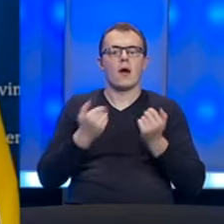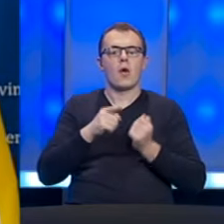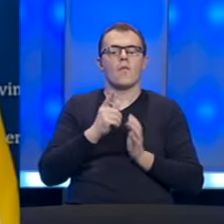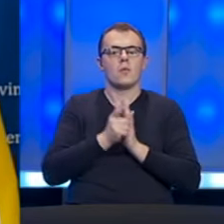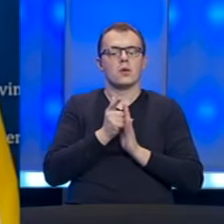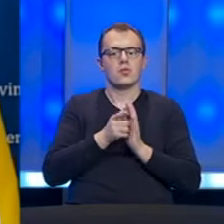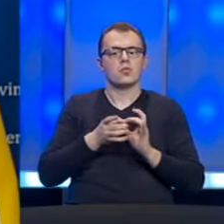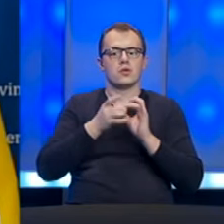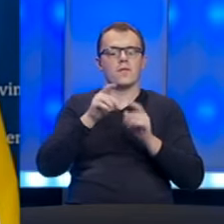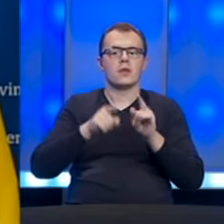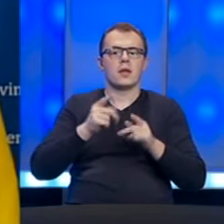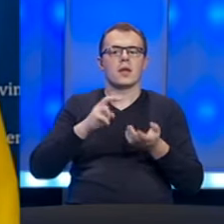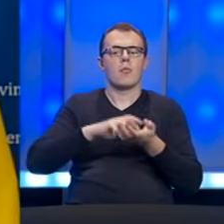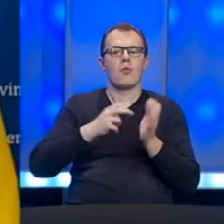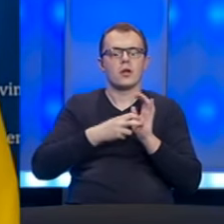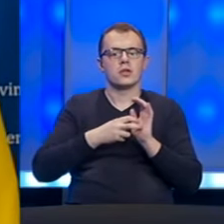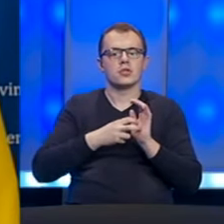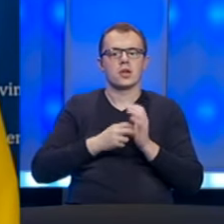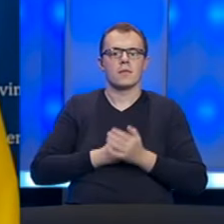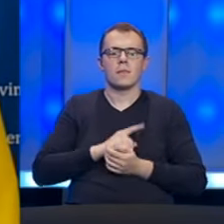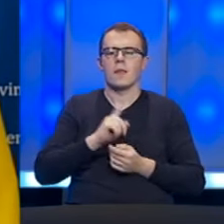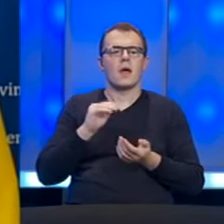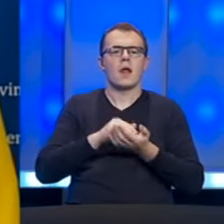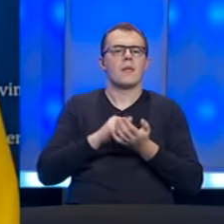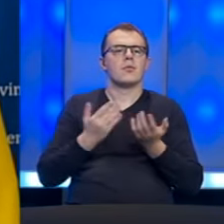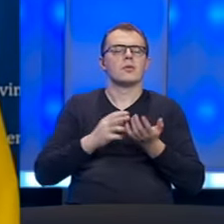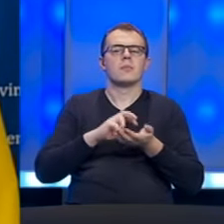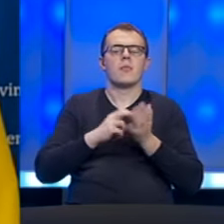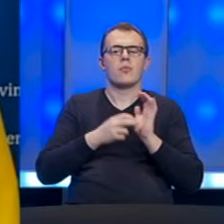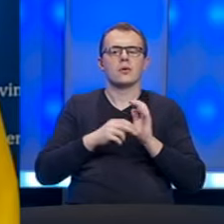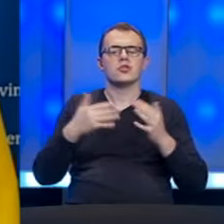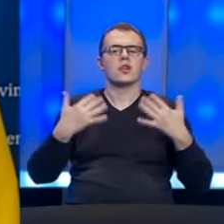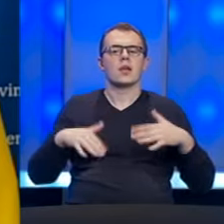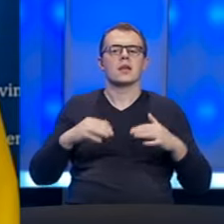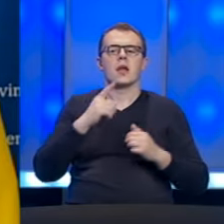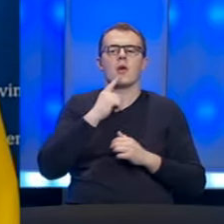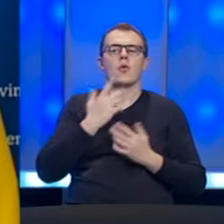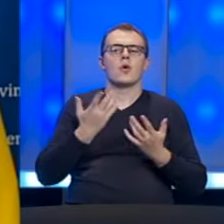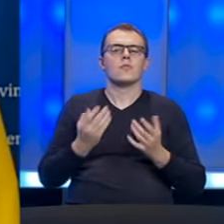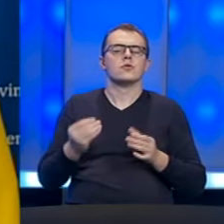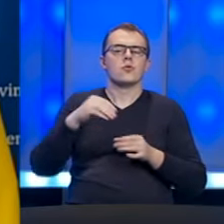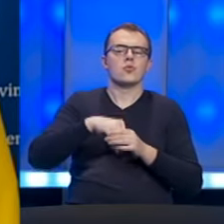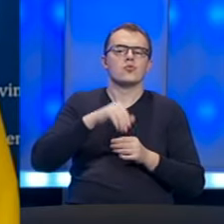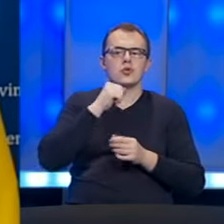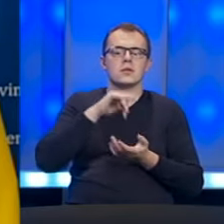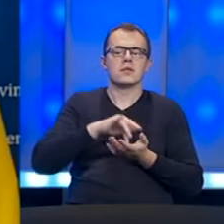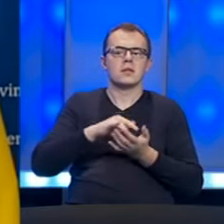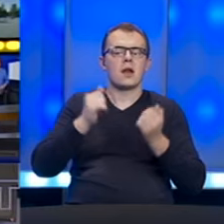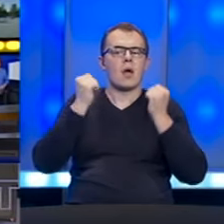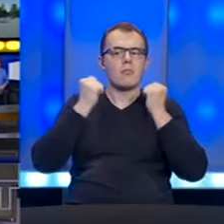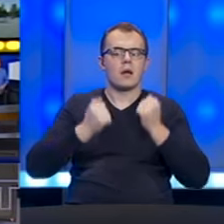trenutku se vode neke političke, po meni nepotrebne političke igre u kojoj lagano se uključuje i Centralna